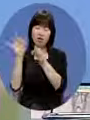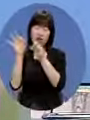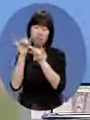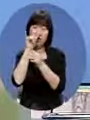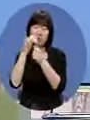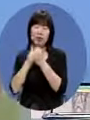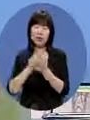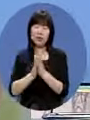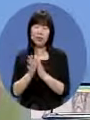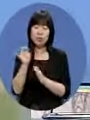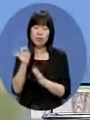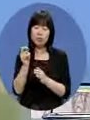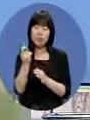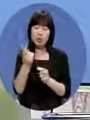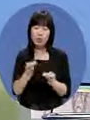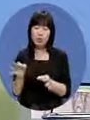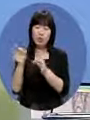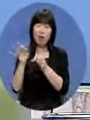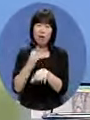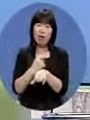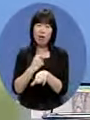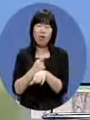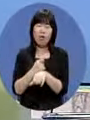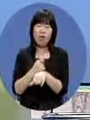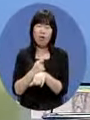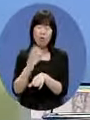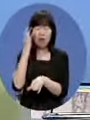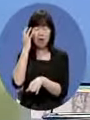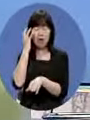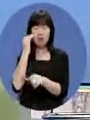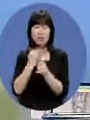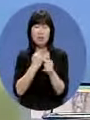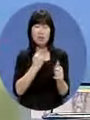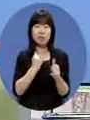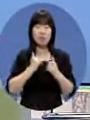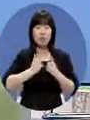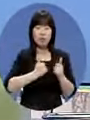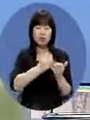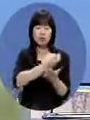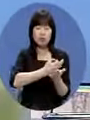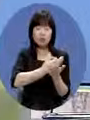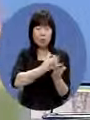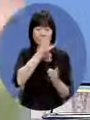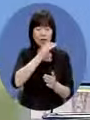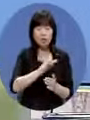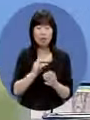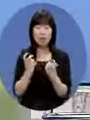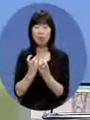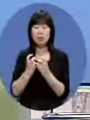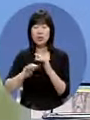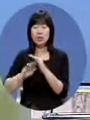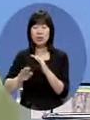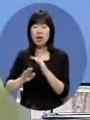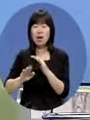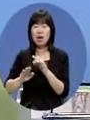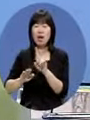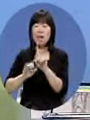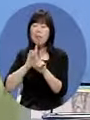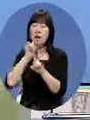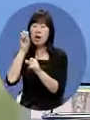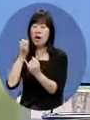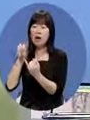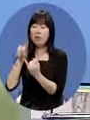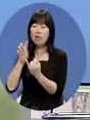유치원비 나 이렇게 정말 올라도 휘청거리고 남편 아무것도 모르고 열심히 일했을 때 어떻게 집에 살림을 하냐고 한 마디만 해도